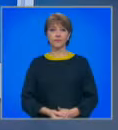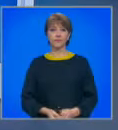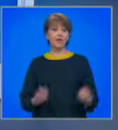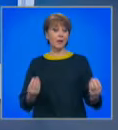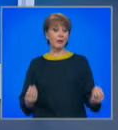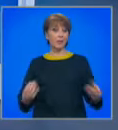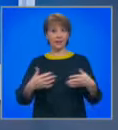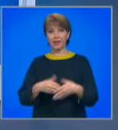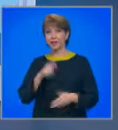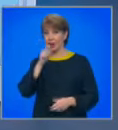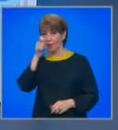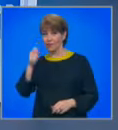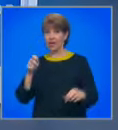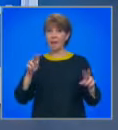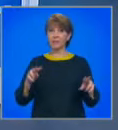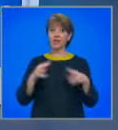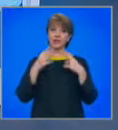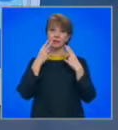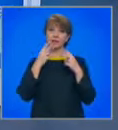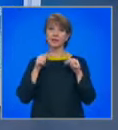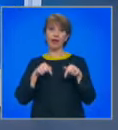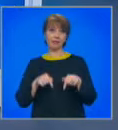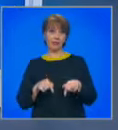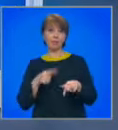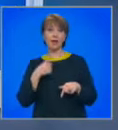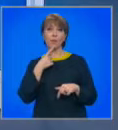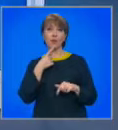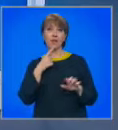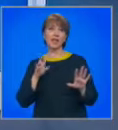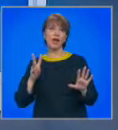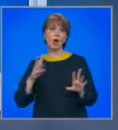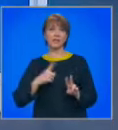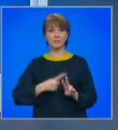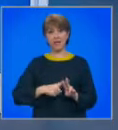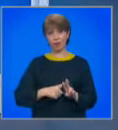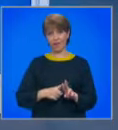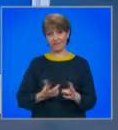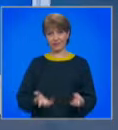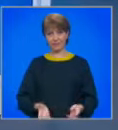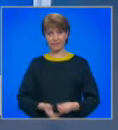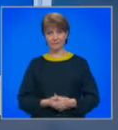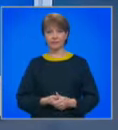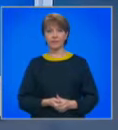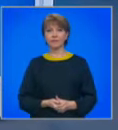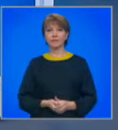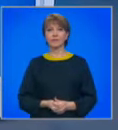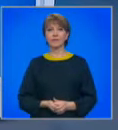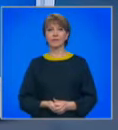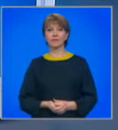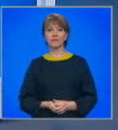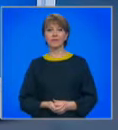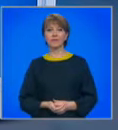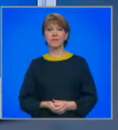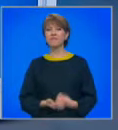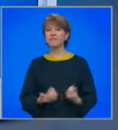Вие сте с централните новини по света и у нас. Аз съм Марина Матева. Добър вечер. В понеделник, 8 ноември. Здравейте, аз съм Даниил